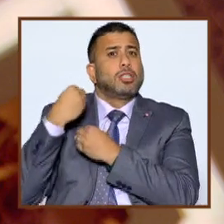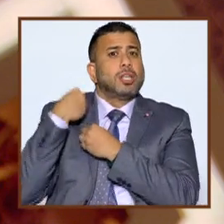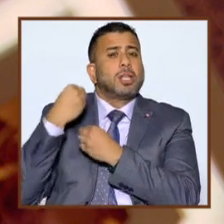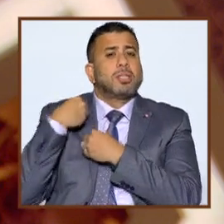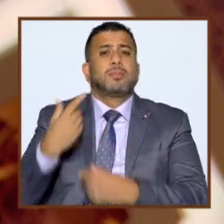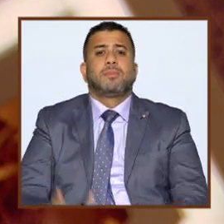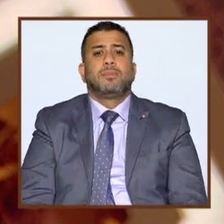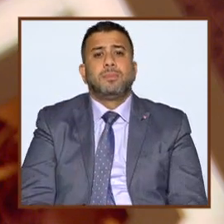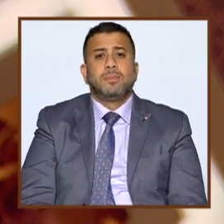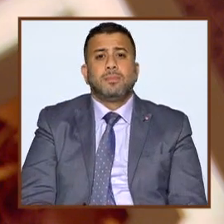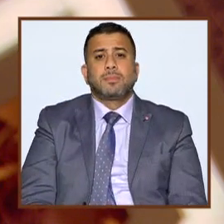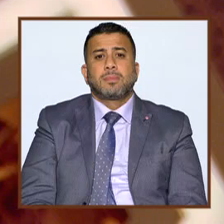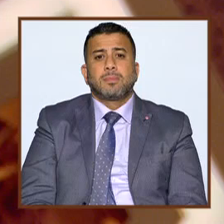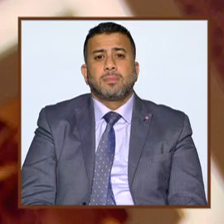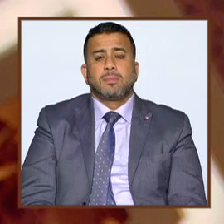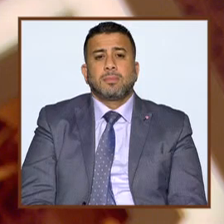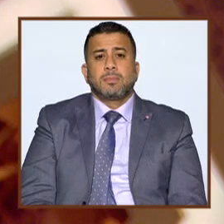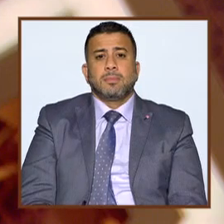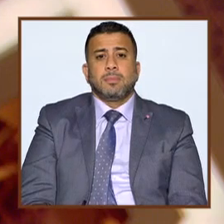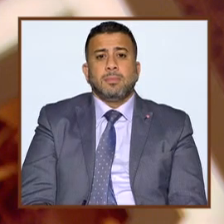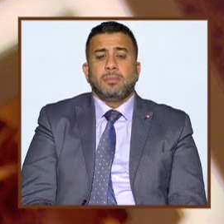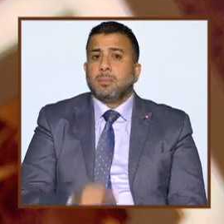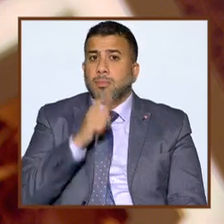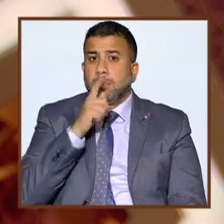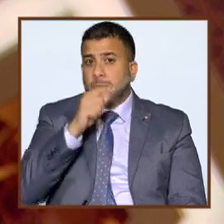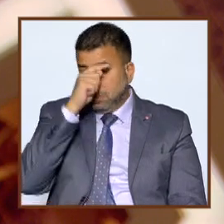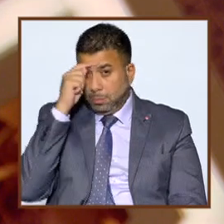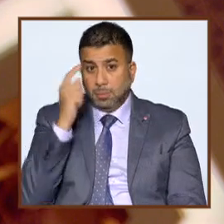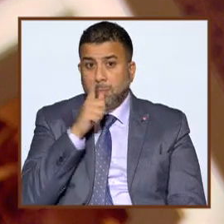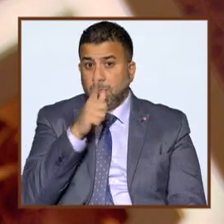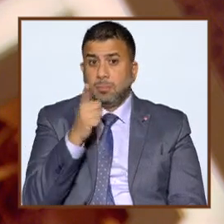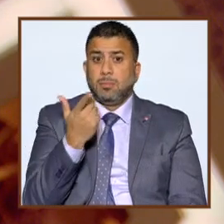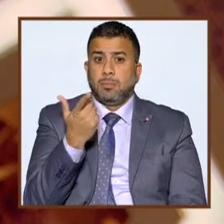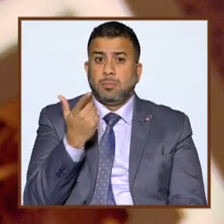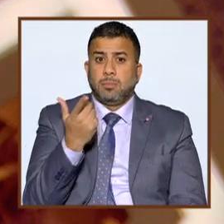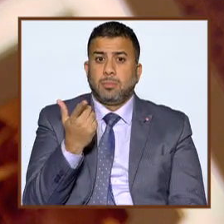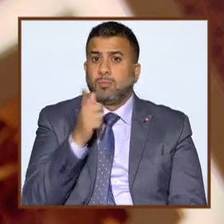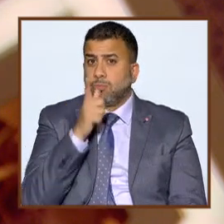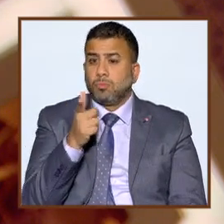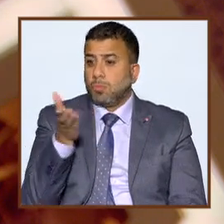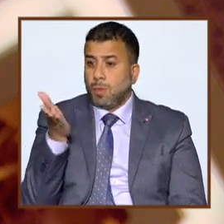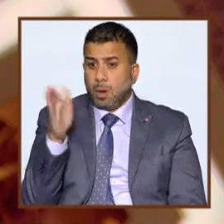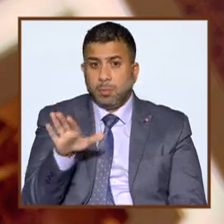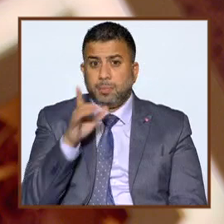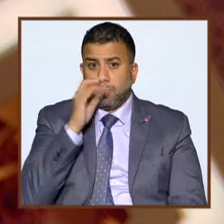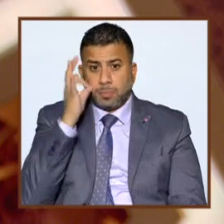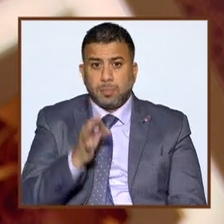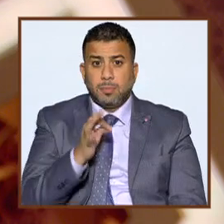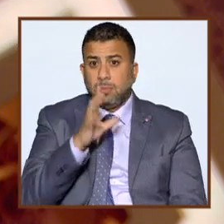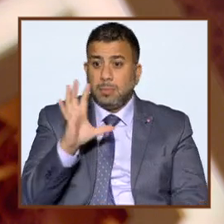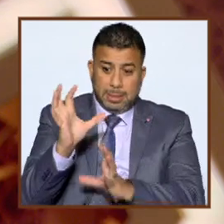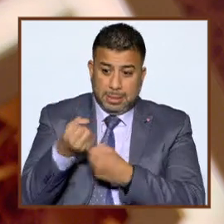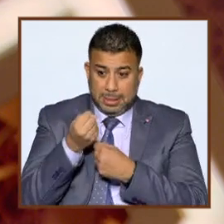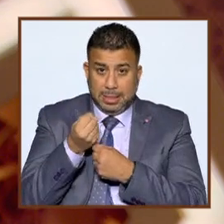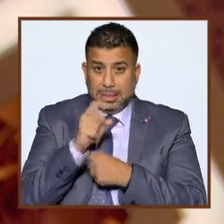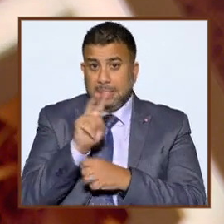التعطيل للكفالة ربما يؤدي إلى وفاته، يتحمل هذا الإنسان. ما أحد قال يجب عليك أن تكفل